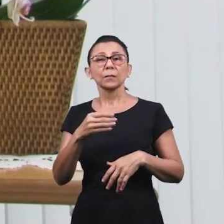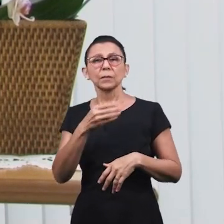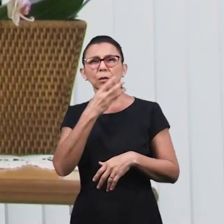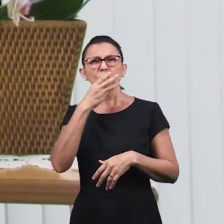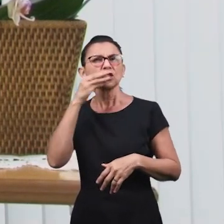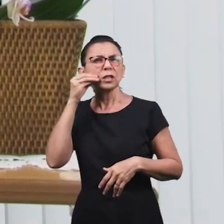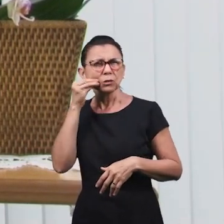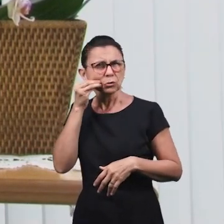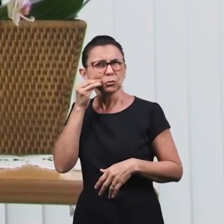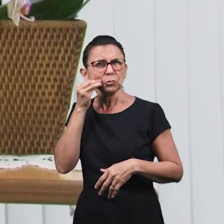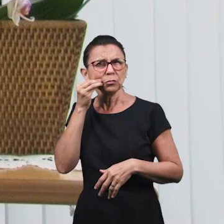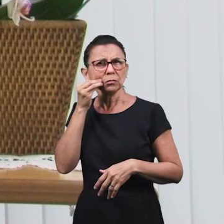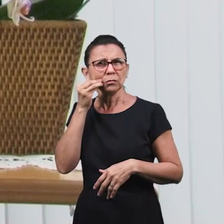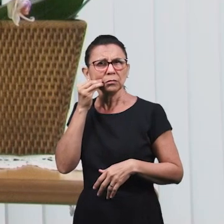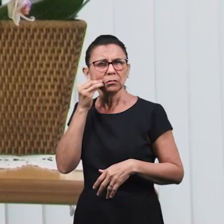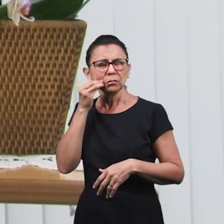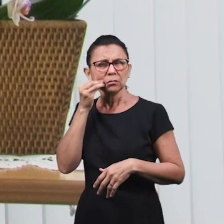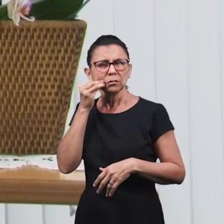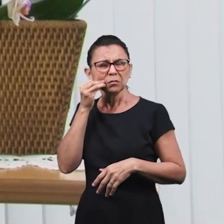le jeûne,